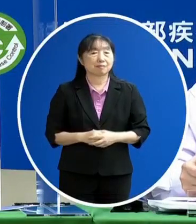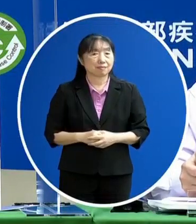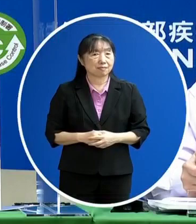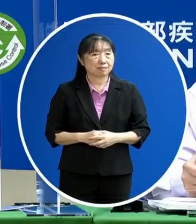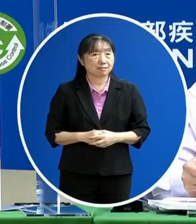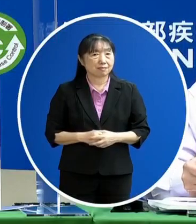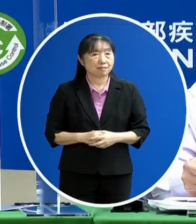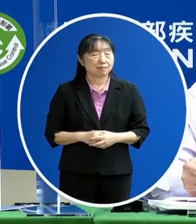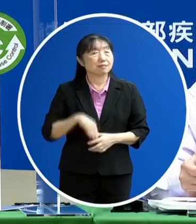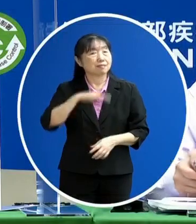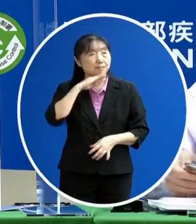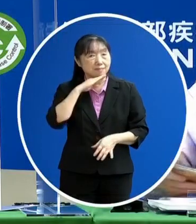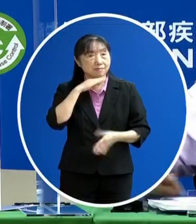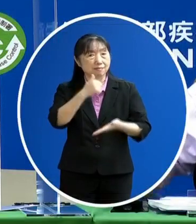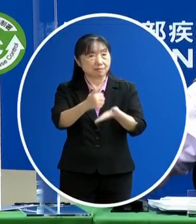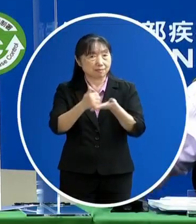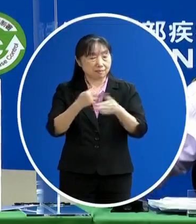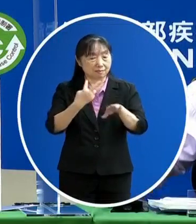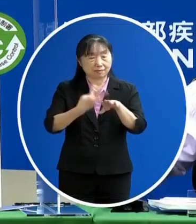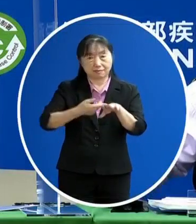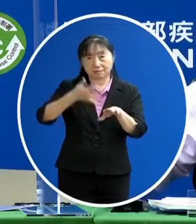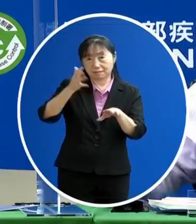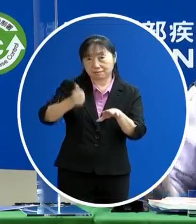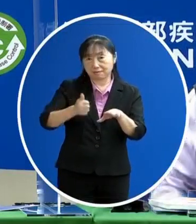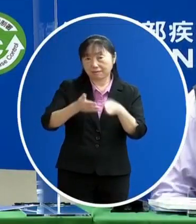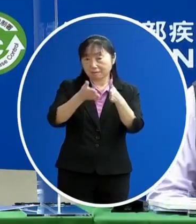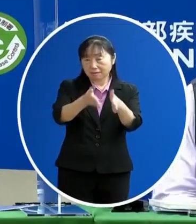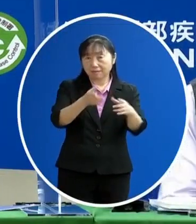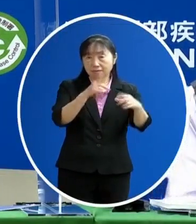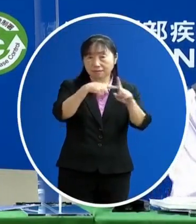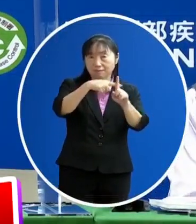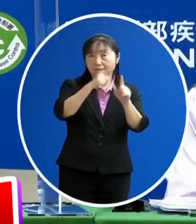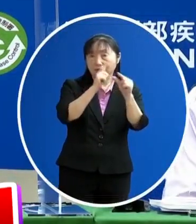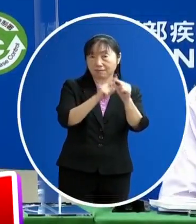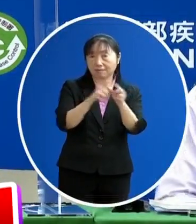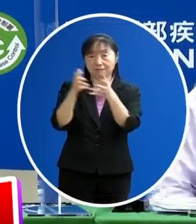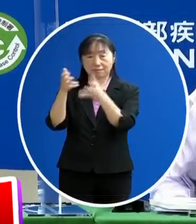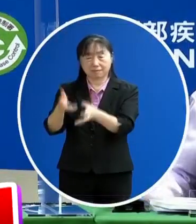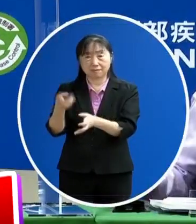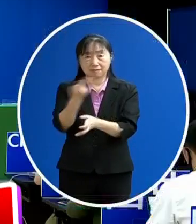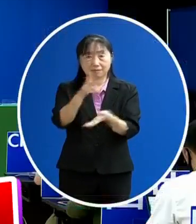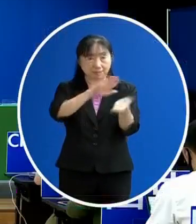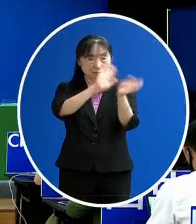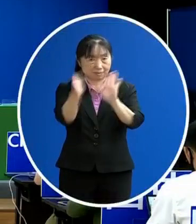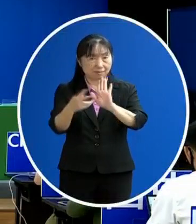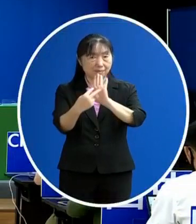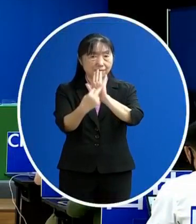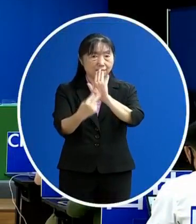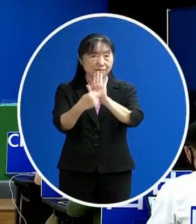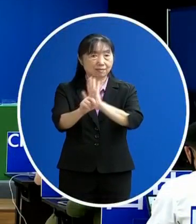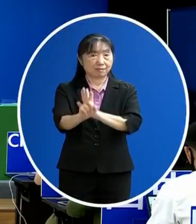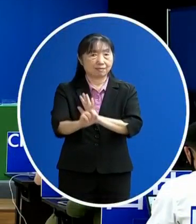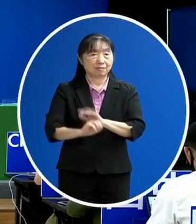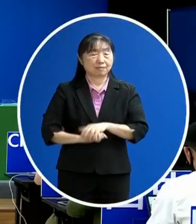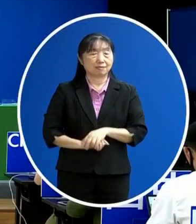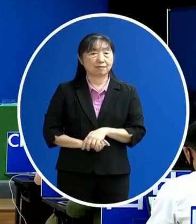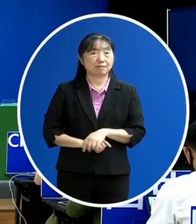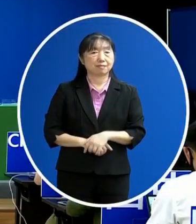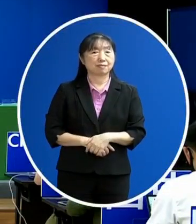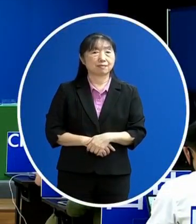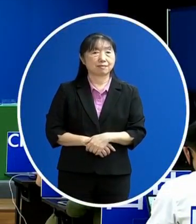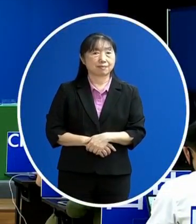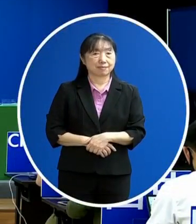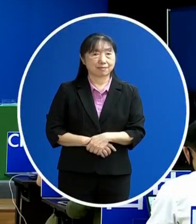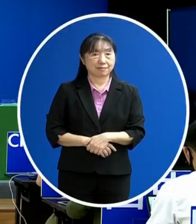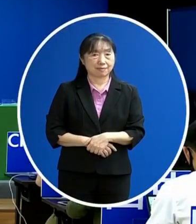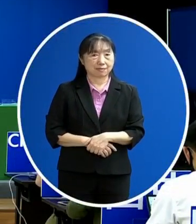标这个标案，然后你定出来说我要每天晚到就罚1/1000，两天他就倒闭？这个不是一个太